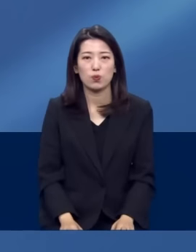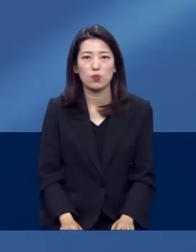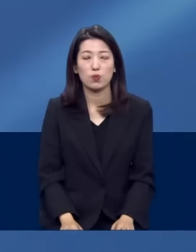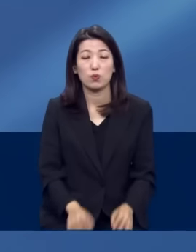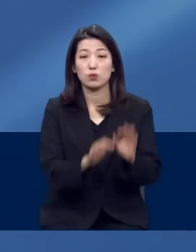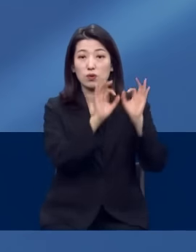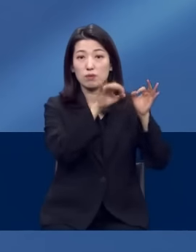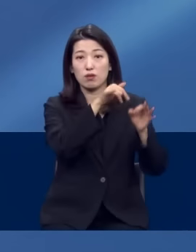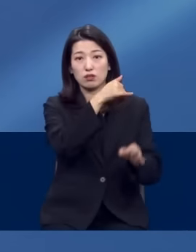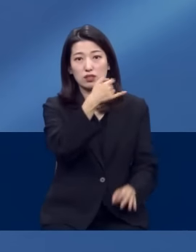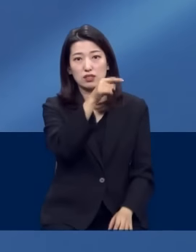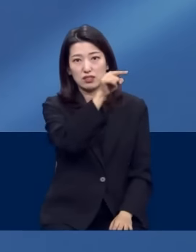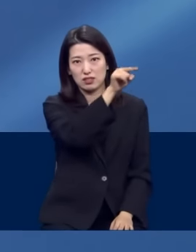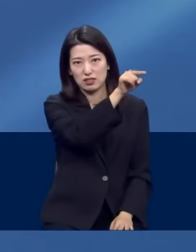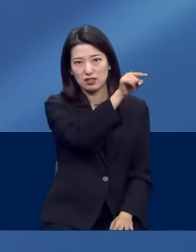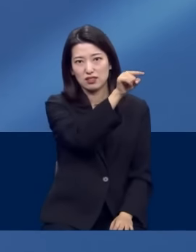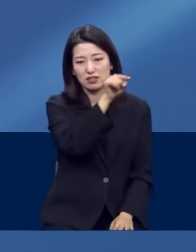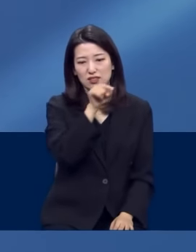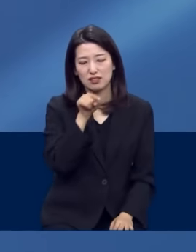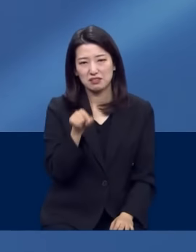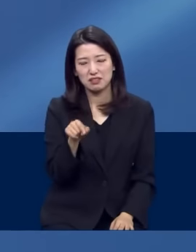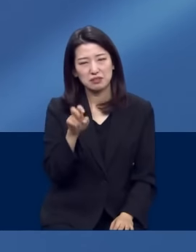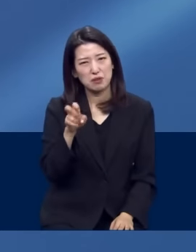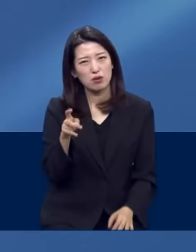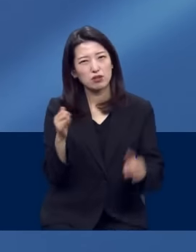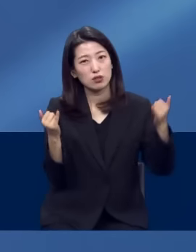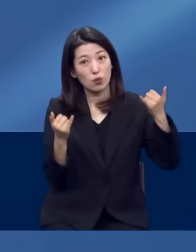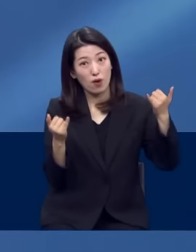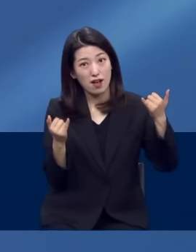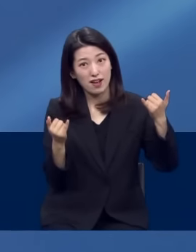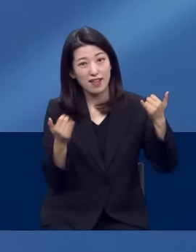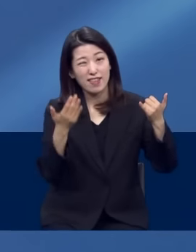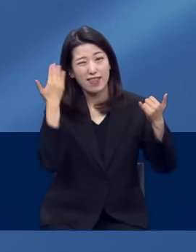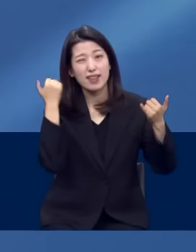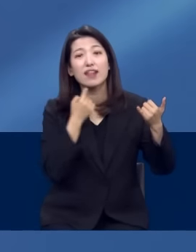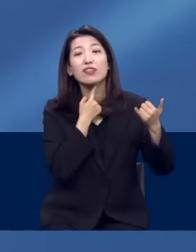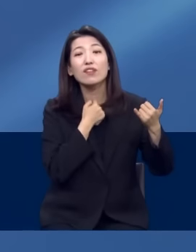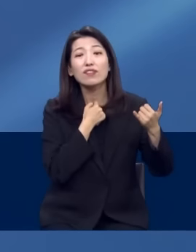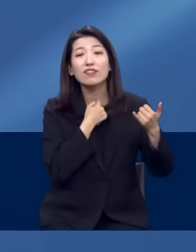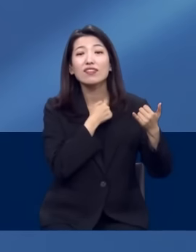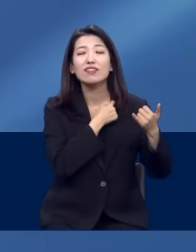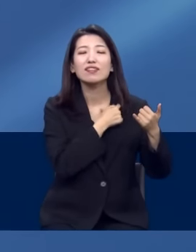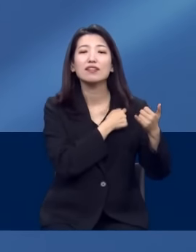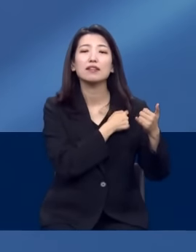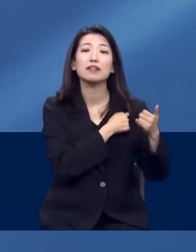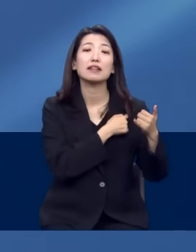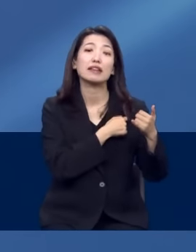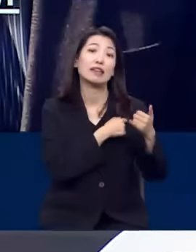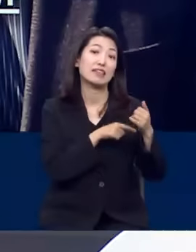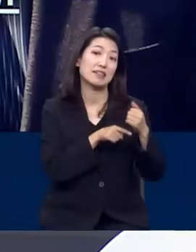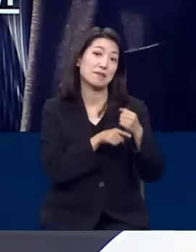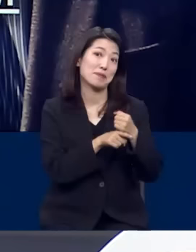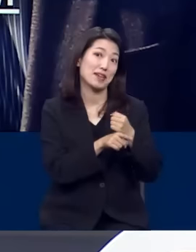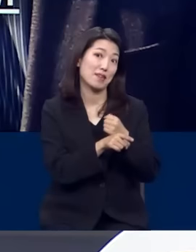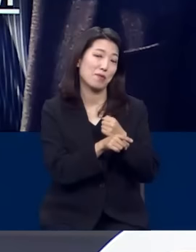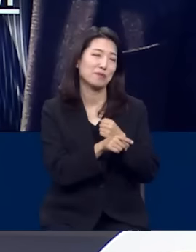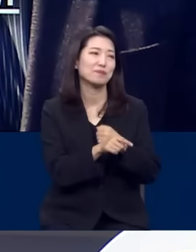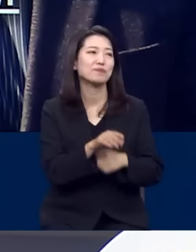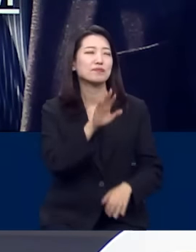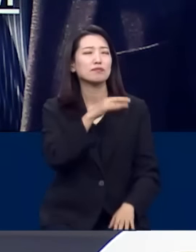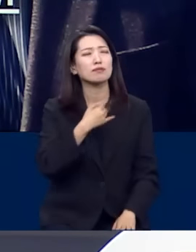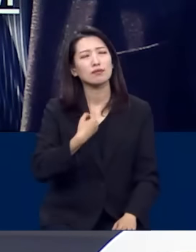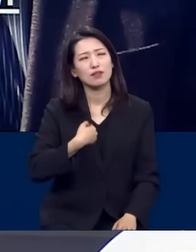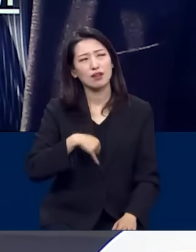바로 그런 맥락에서 김건희 여사가 통화한 거를 상기시킨 거 아니겠는가 그렇게 보입니다 예 나랑 이렇게 영상